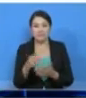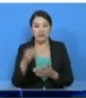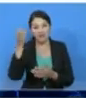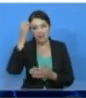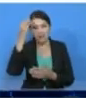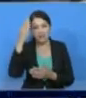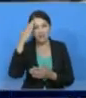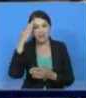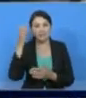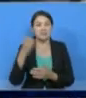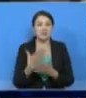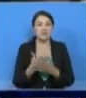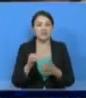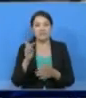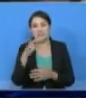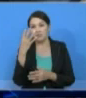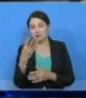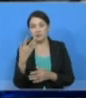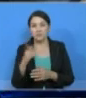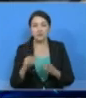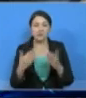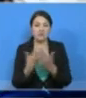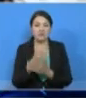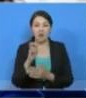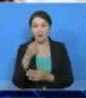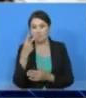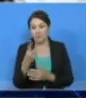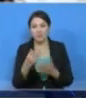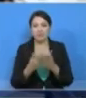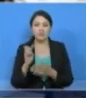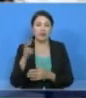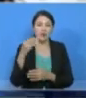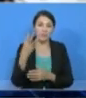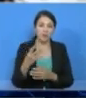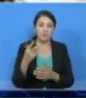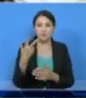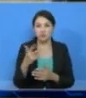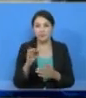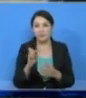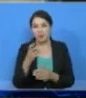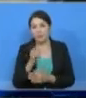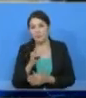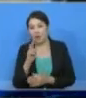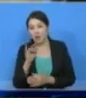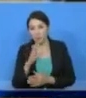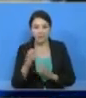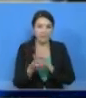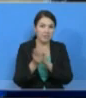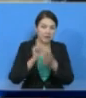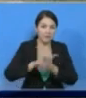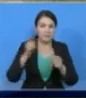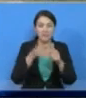ақындар, солардың аттары берілді. Мәселен, Заречный 4 Сарайшық, Жаңаауыл 2 Аралтоғай, Жаңаауыл 3 Ақсу, Шығыс 2 Байқоныс болып